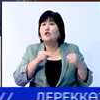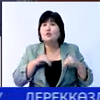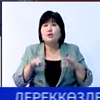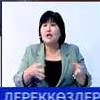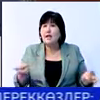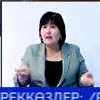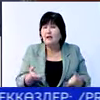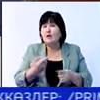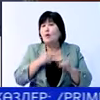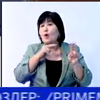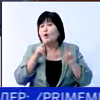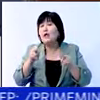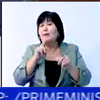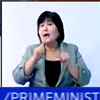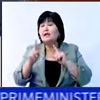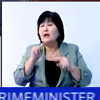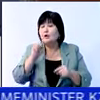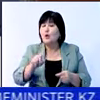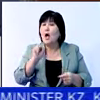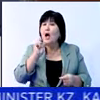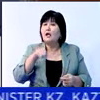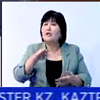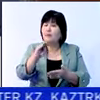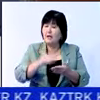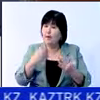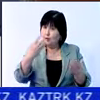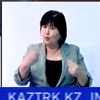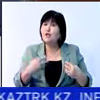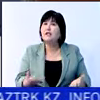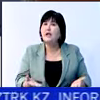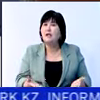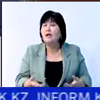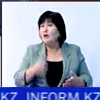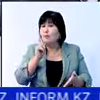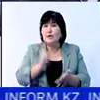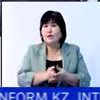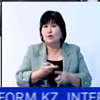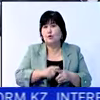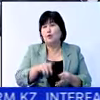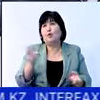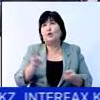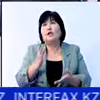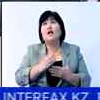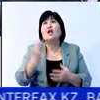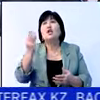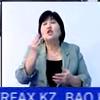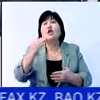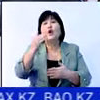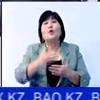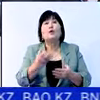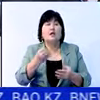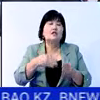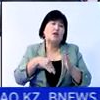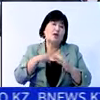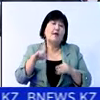жасалынды, наблюдательный советтің сол кездегі актілер бәрін маған көрсетіңіздер. Міндетті түрде ол болу керек. Шиелі ауданының көрсеткіштері